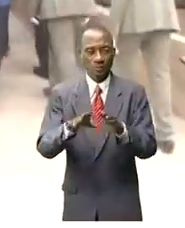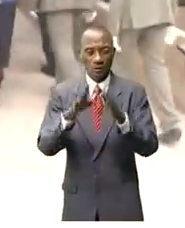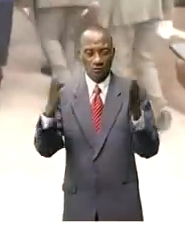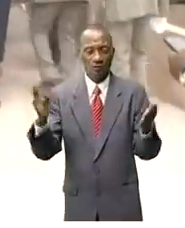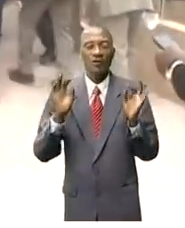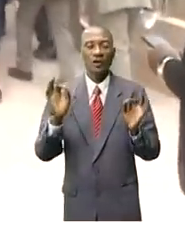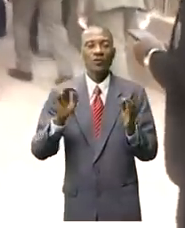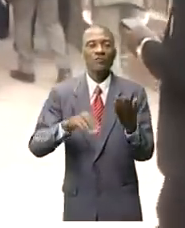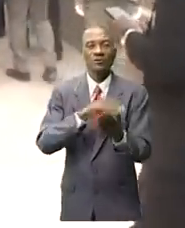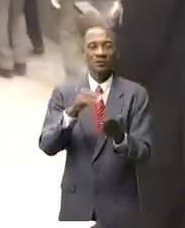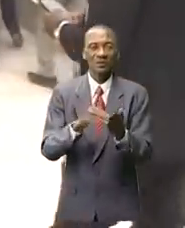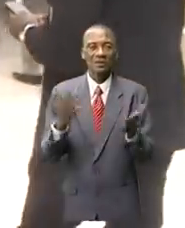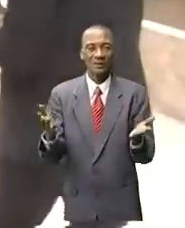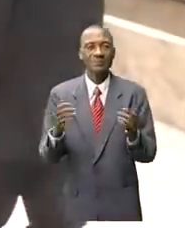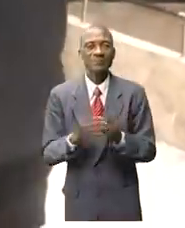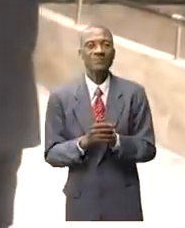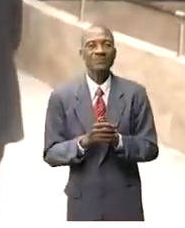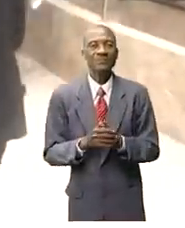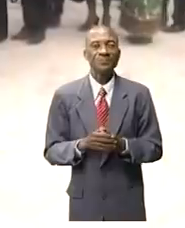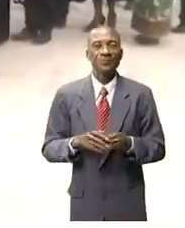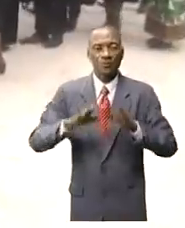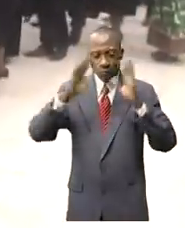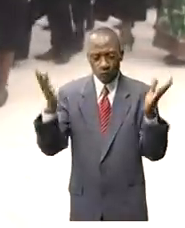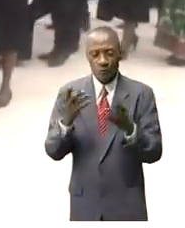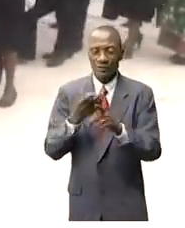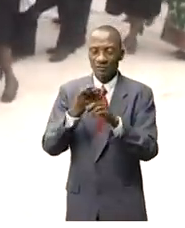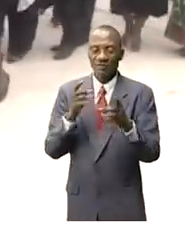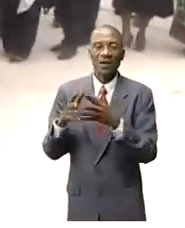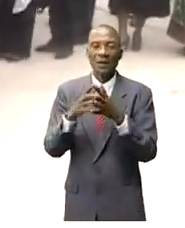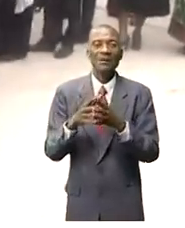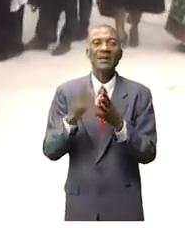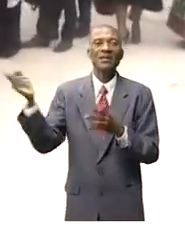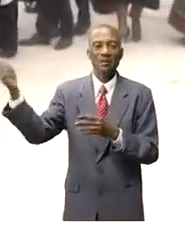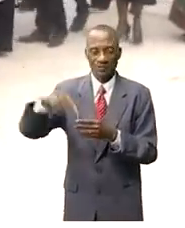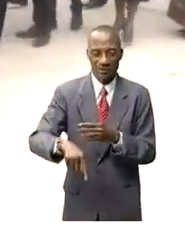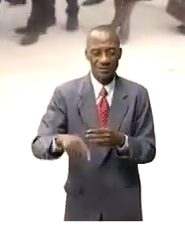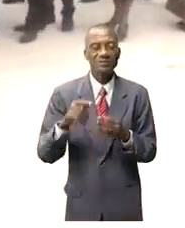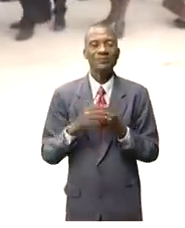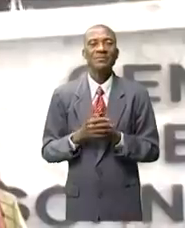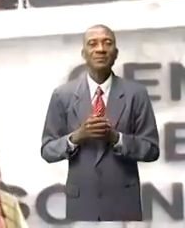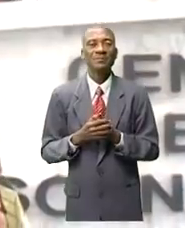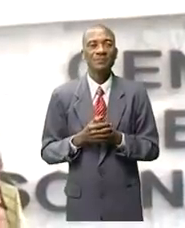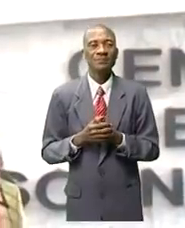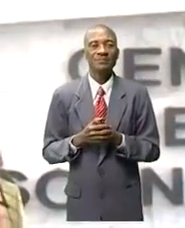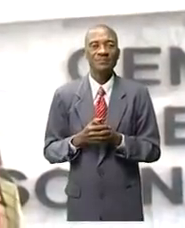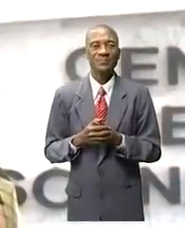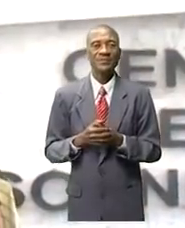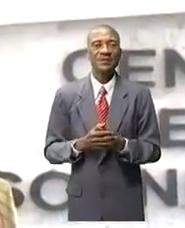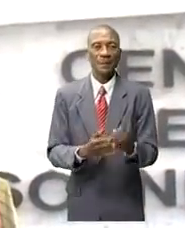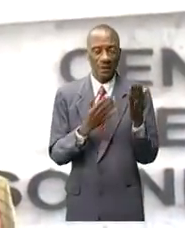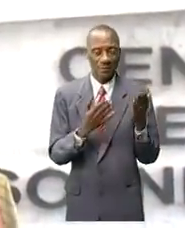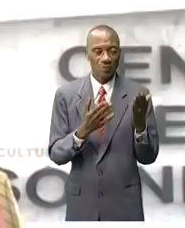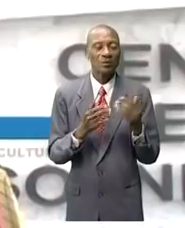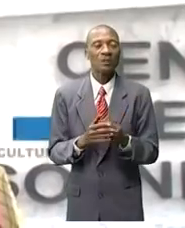son épouse, tous deux venus des États-Unis d'Amérique. C'est un moment important pour eux. D'autant plus qu'aujourd'hui,